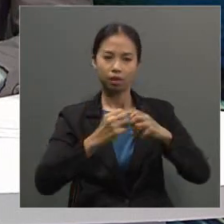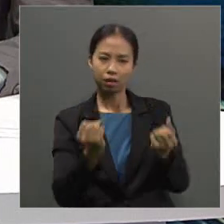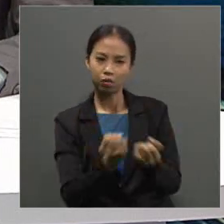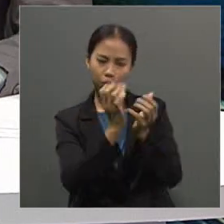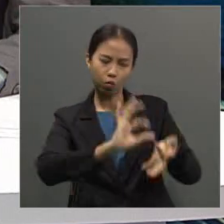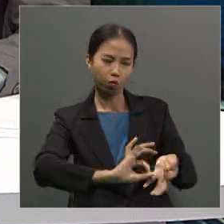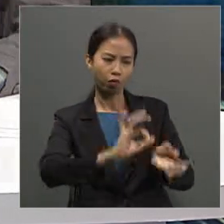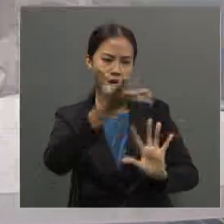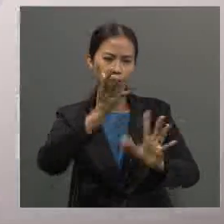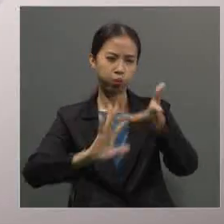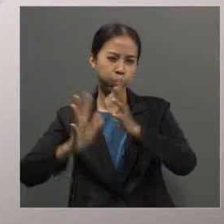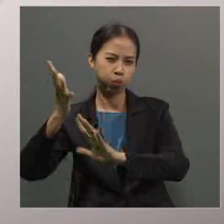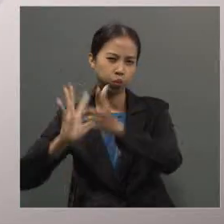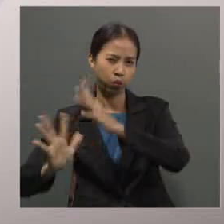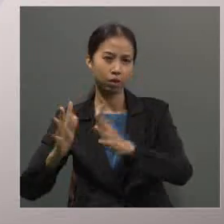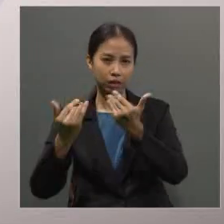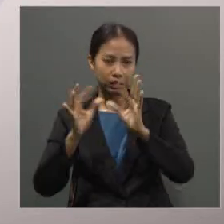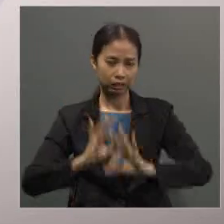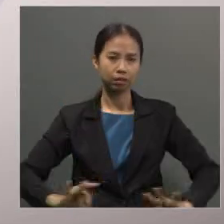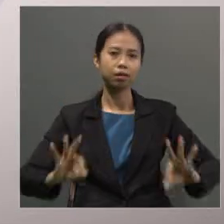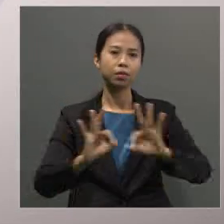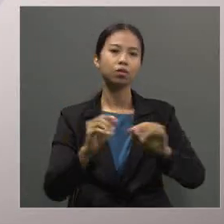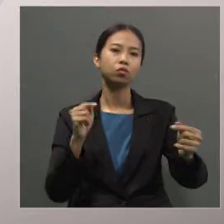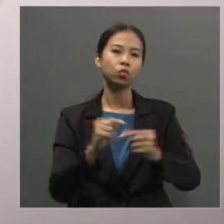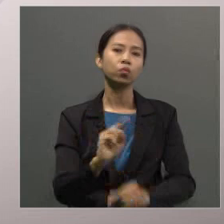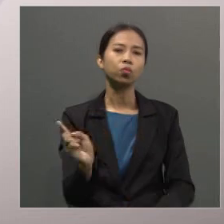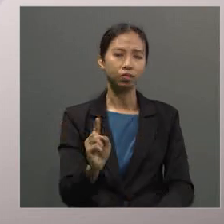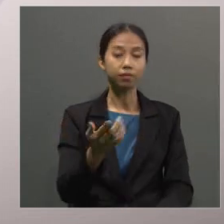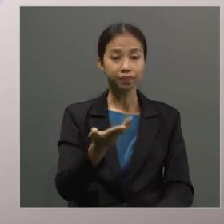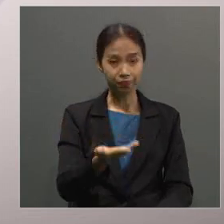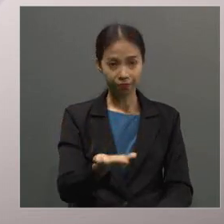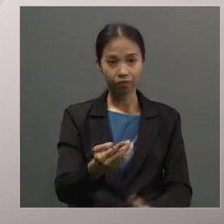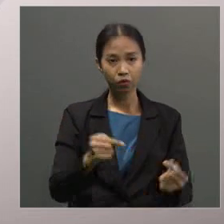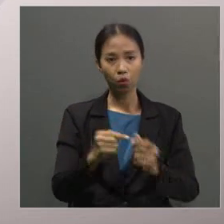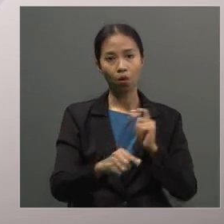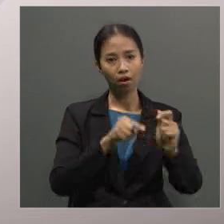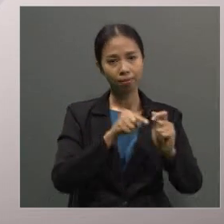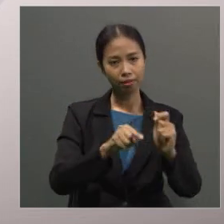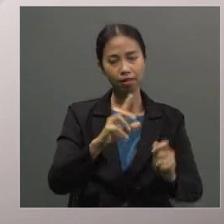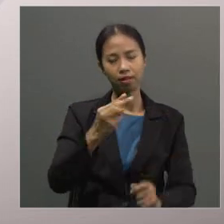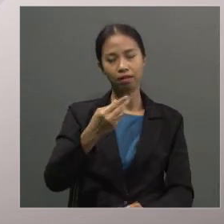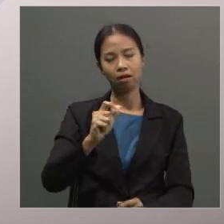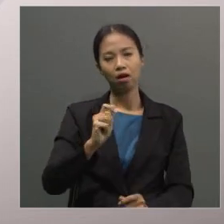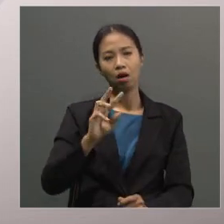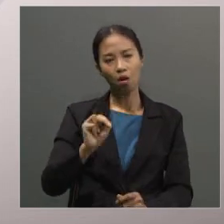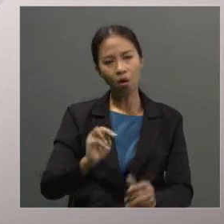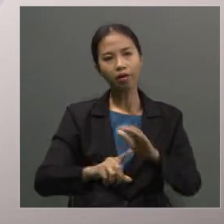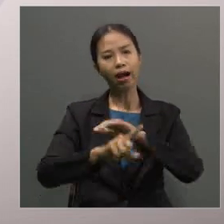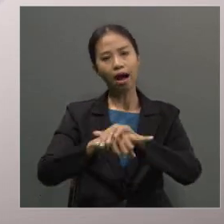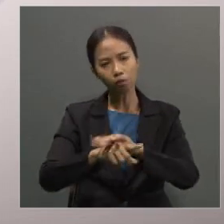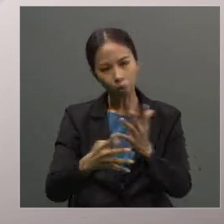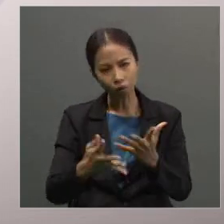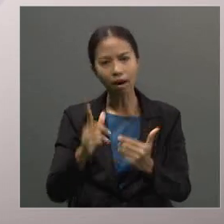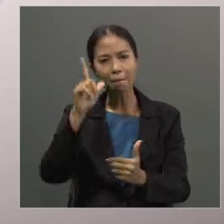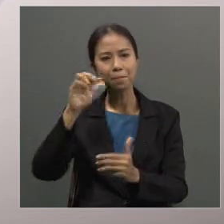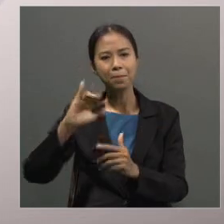ลุกลามอย่างต่อเนื่องโดยเฉพาะครับในพื้นที่อุทยานแห่งชาติทั้งเขตอำเภอฮอดอำเภอหางดงอำเภอแม่แจ่มรวมไปจน